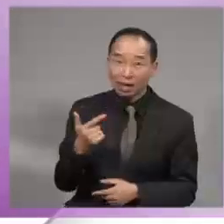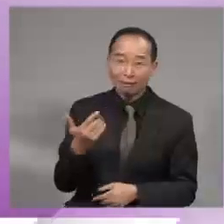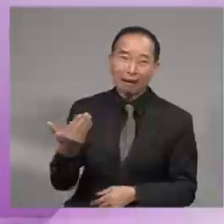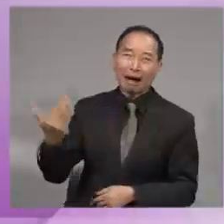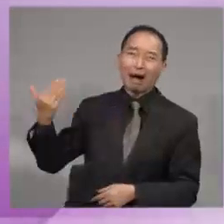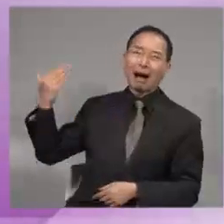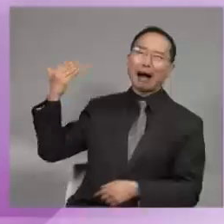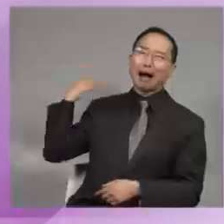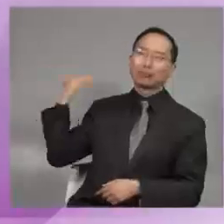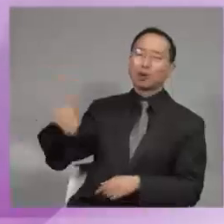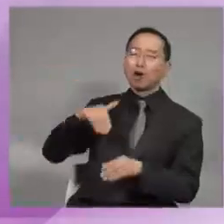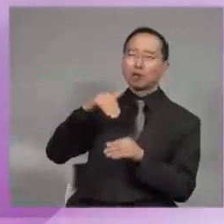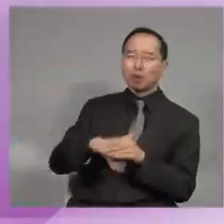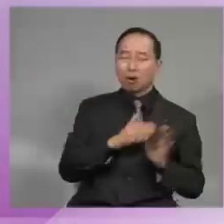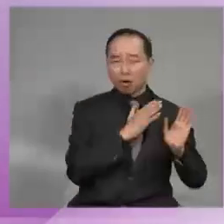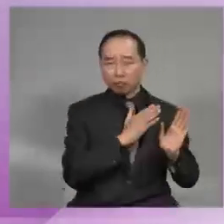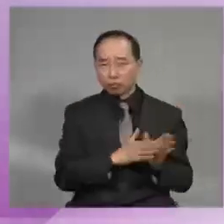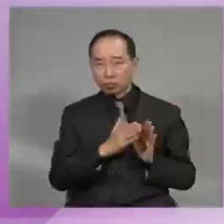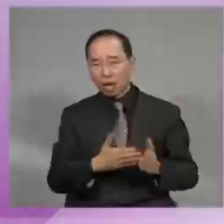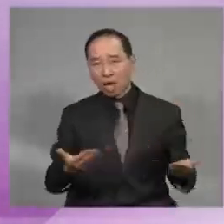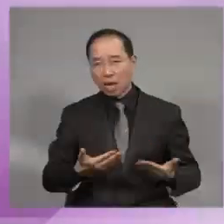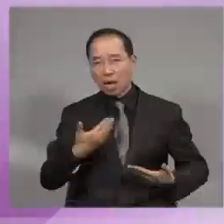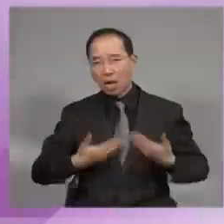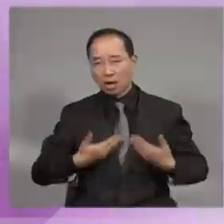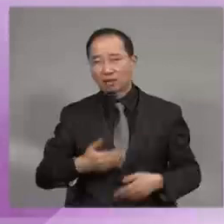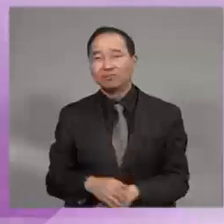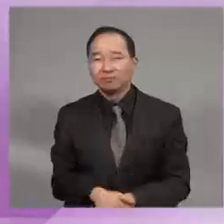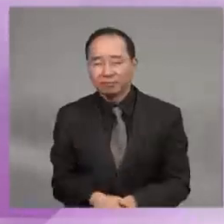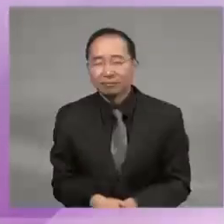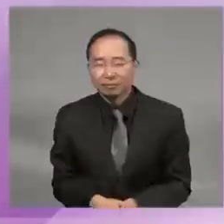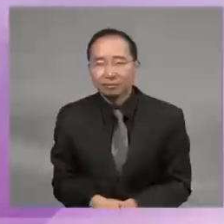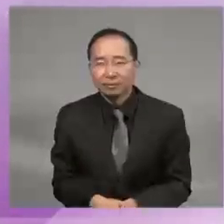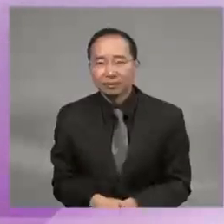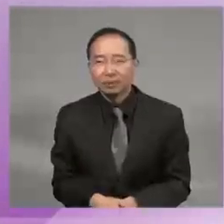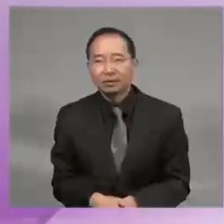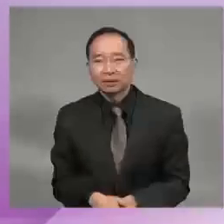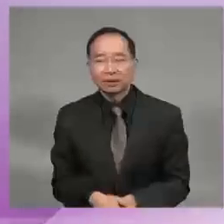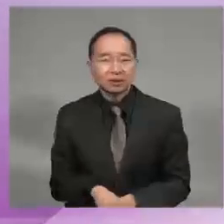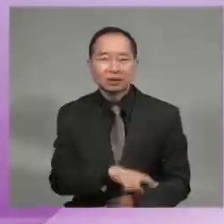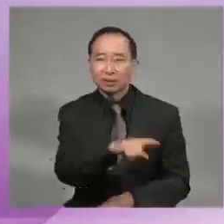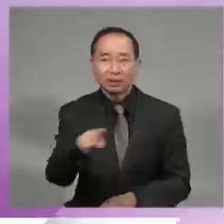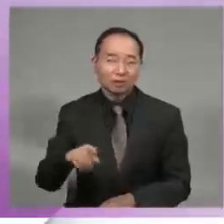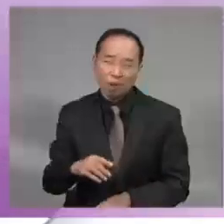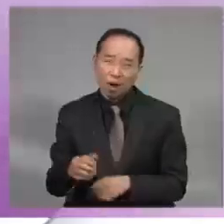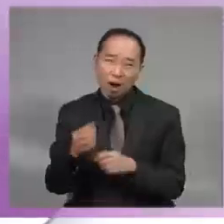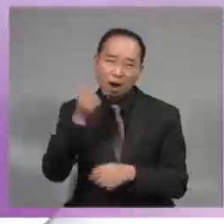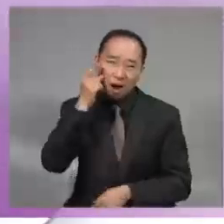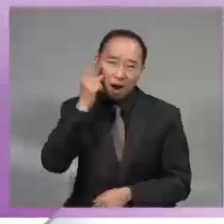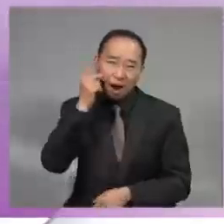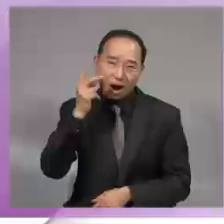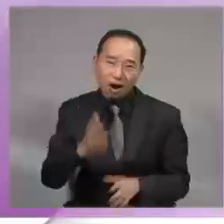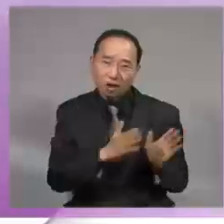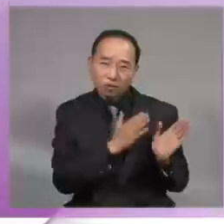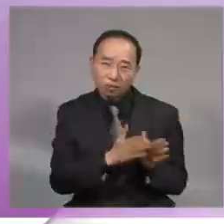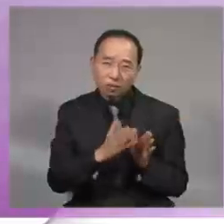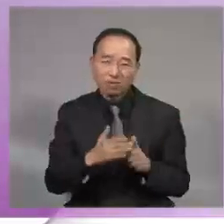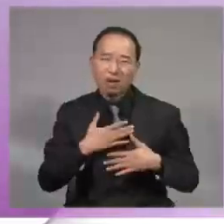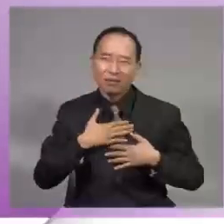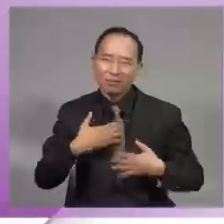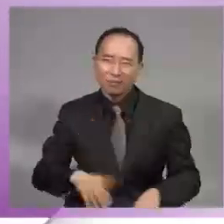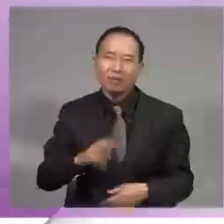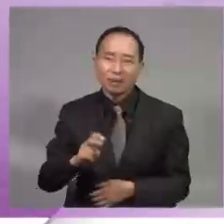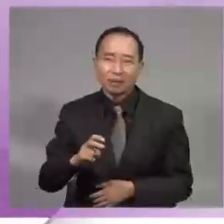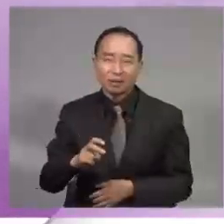이전부터 선거를 준비하는 과정을 진행해 오고 있었기 때문에 예. 굉장히 많이 피로들 하신 상황이실 겁니다. 하지만 예. 대표